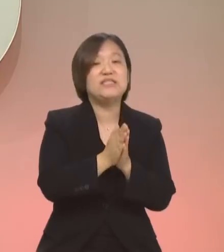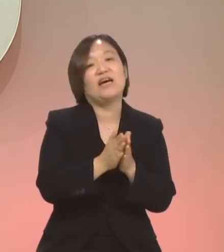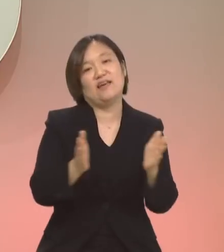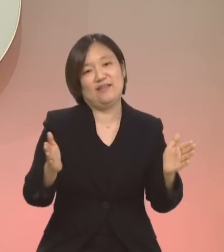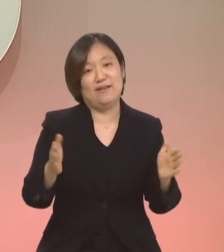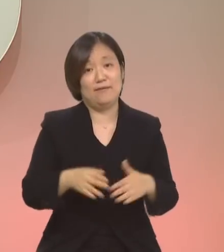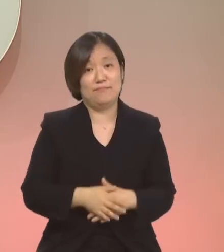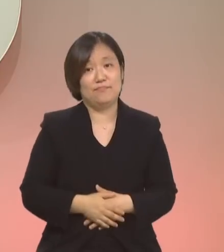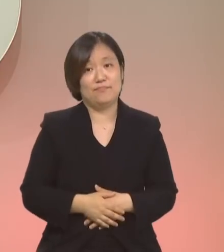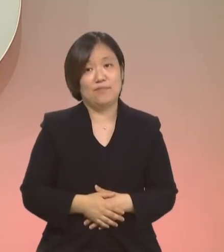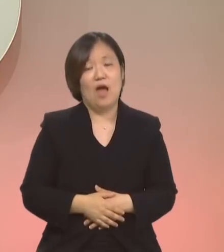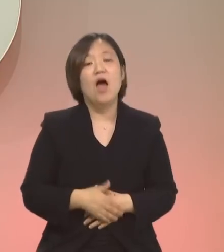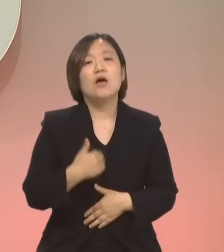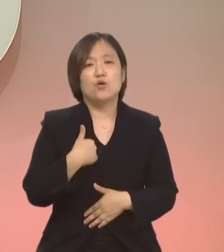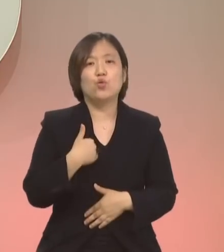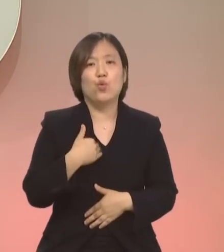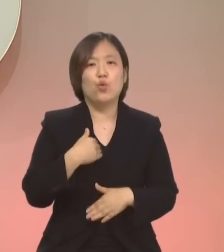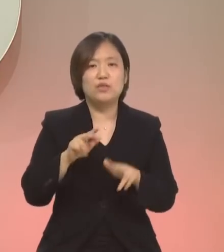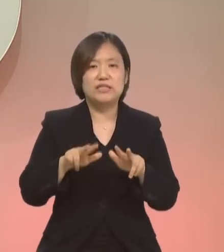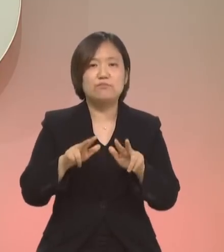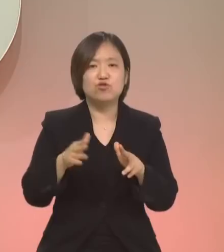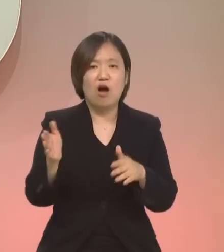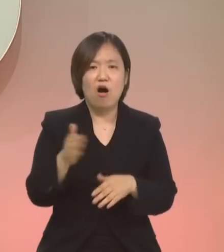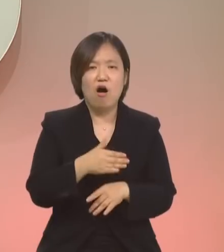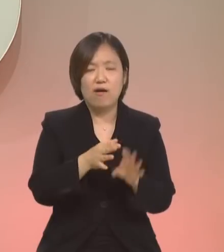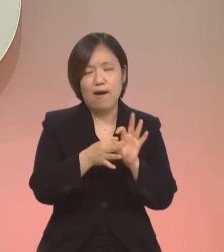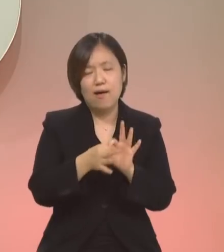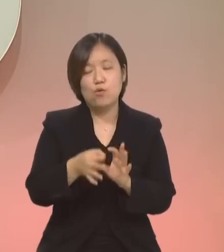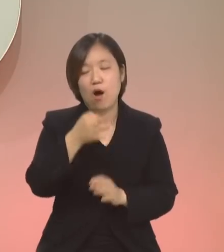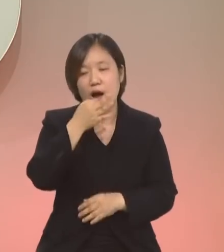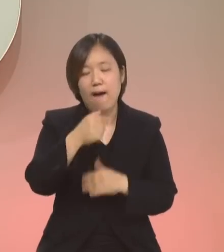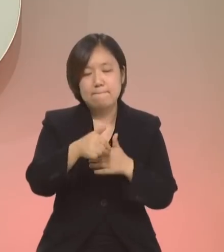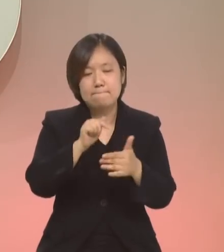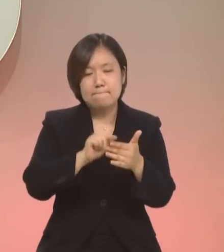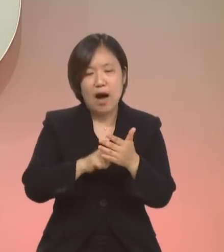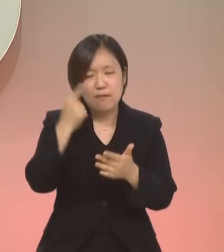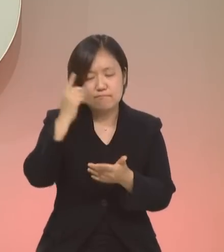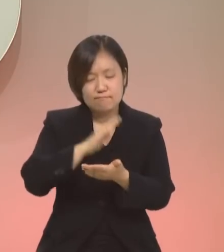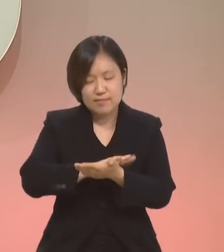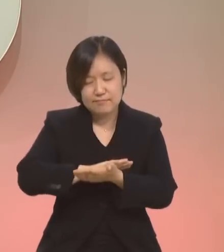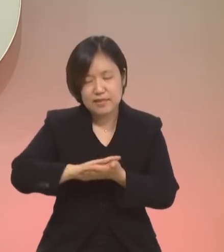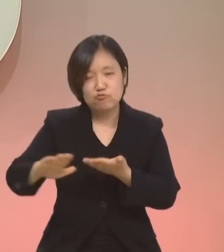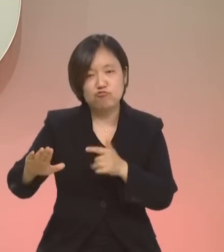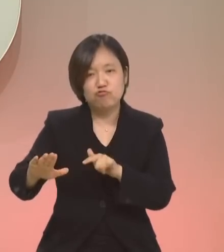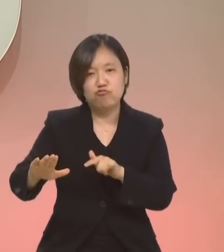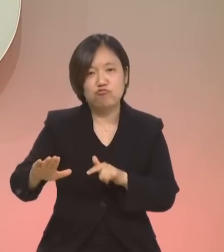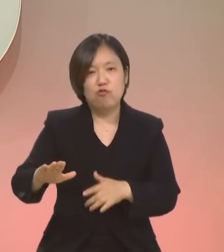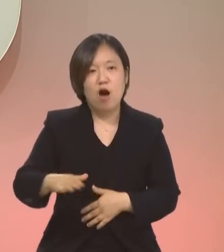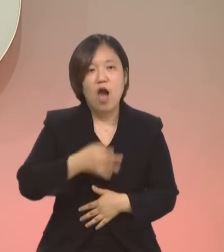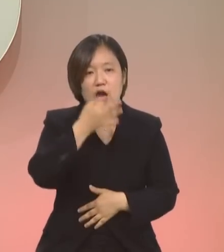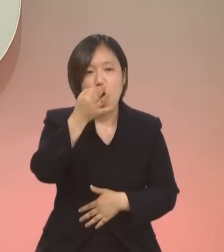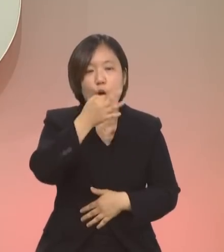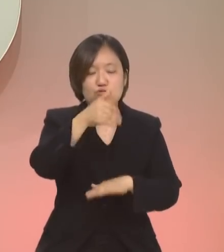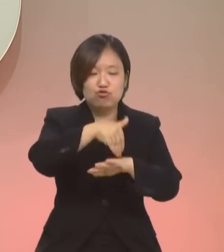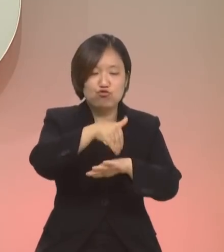저도 이제부터 염불 수행을 좀 열심히 해보겠습니다라고 했던 그런 후배 스님인데